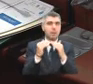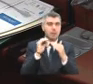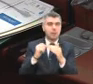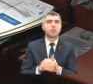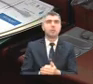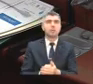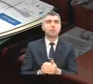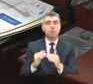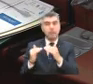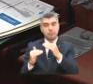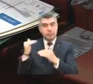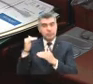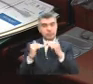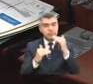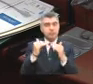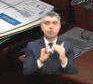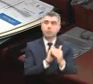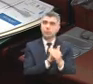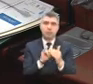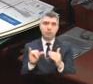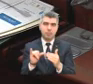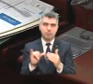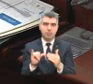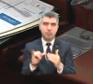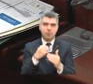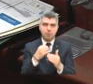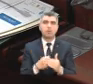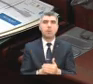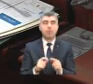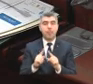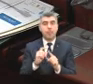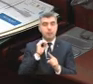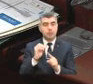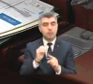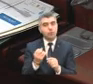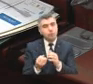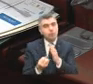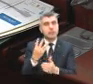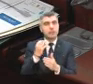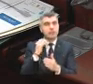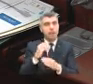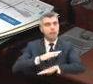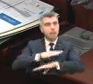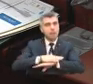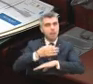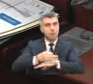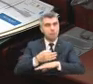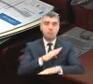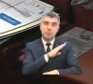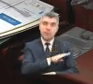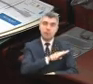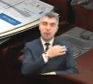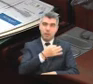ما غيبقاش هذا المشكل غنتعاملوا به حتى في الكلينيك. الكلينيك غيخضعوا النظام الجديد. هذا خصو لا بدا واحد شويه ديال الصبر.